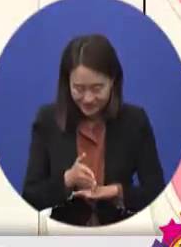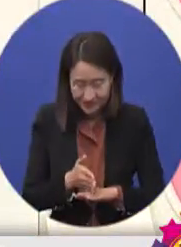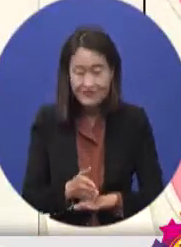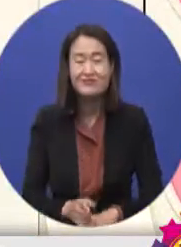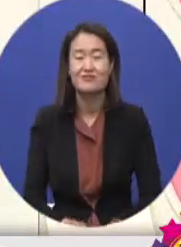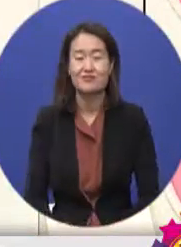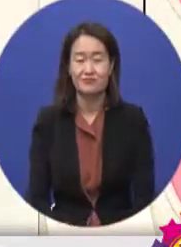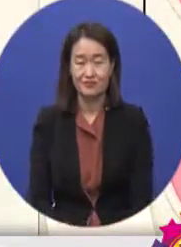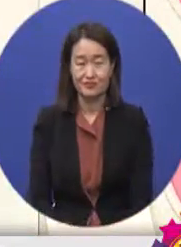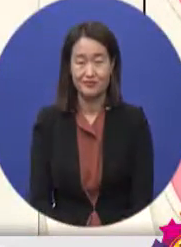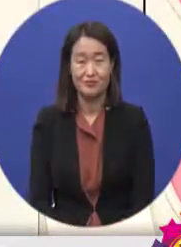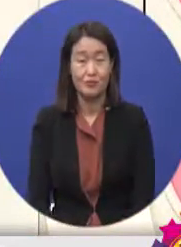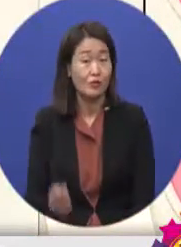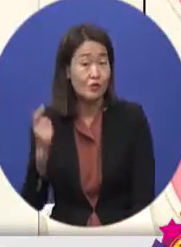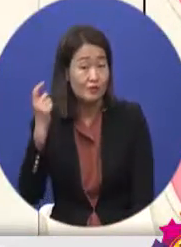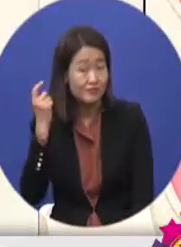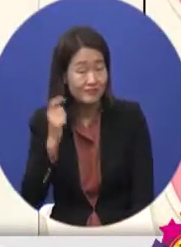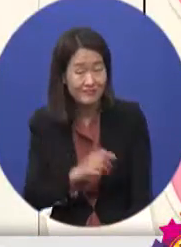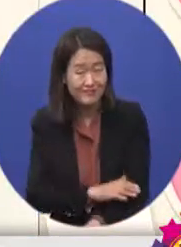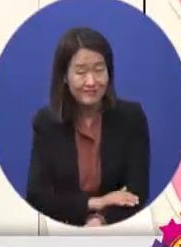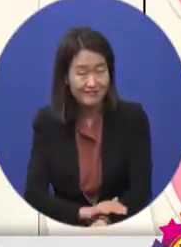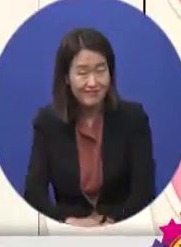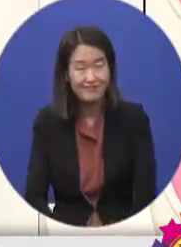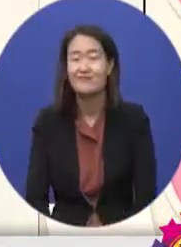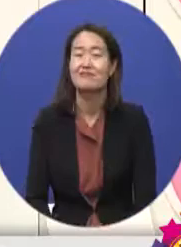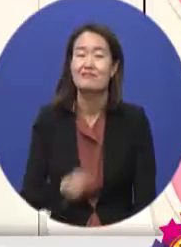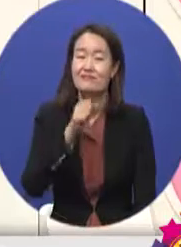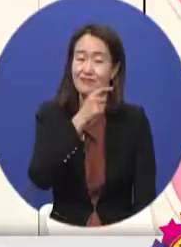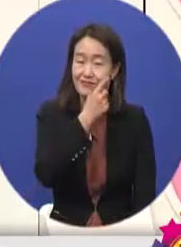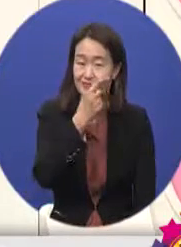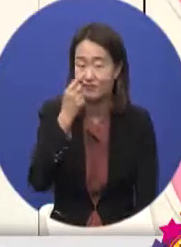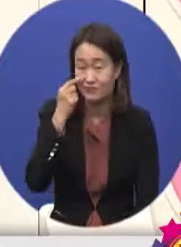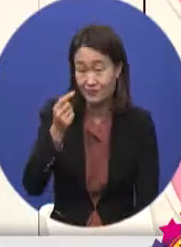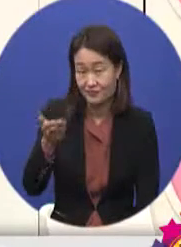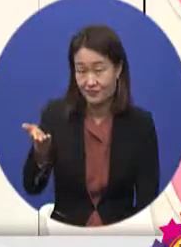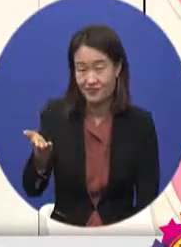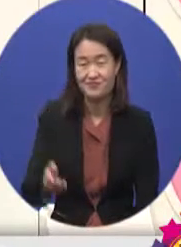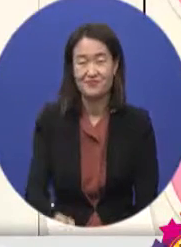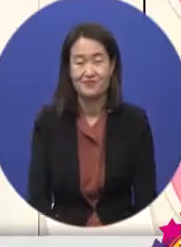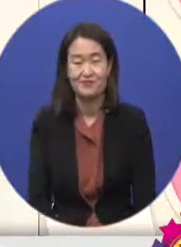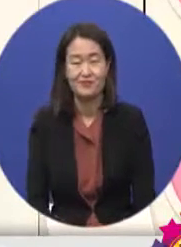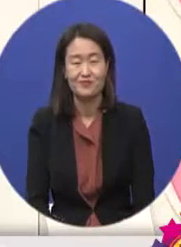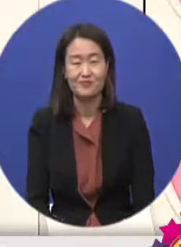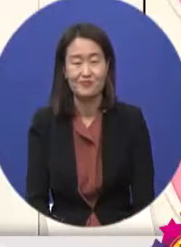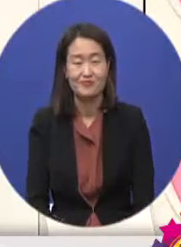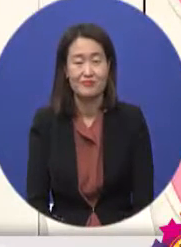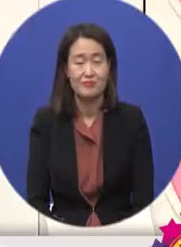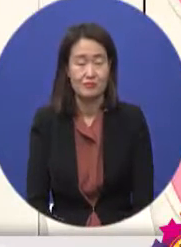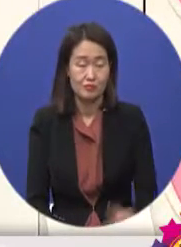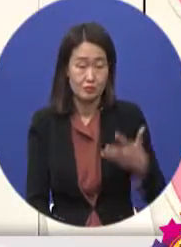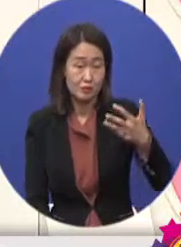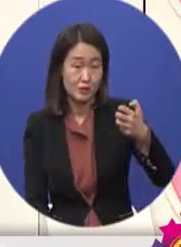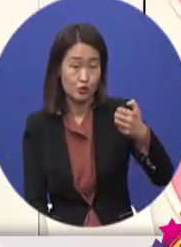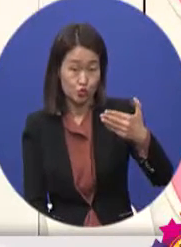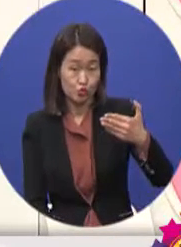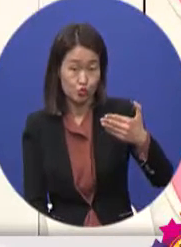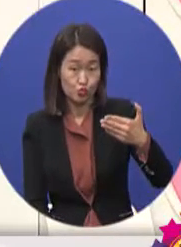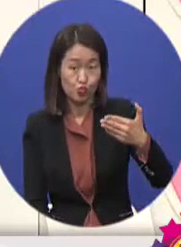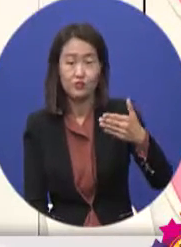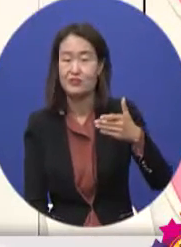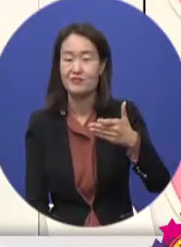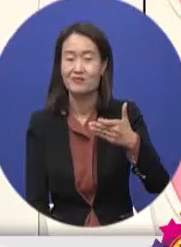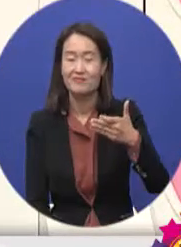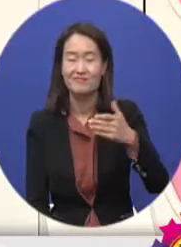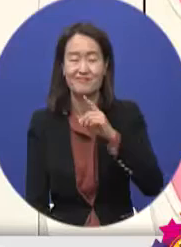감사합니다. 감사합니다. 잘 들었어요. 자, 점수 보겠습니다. 점수 보여주세요. 8점, 9점,